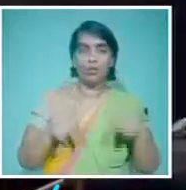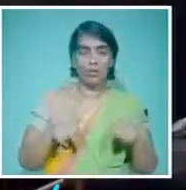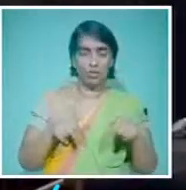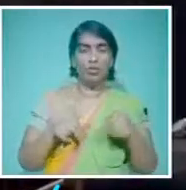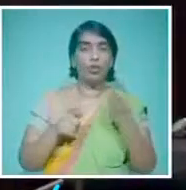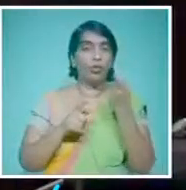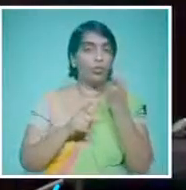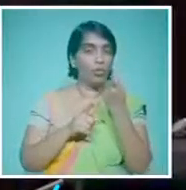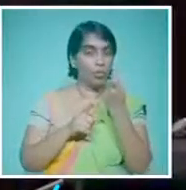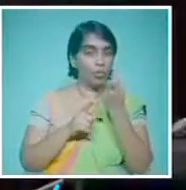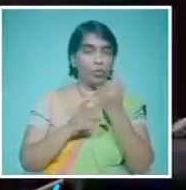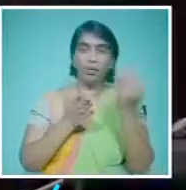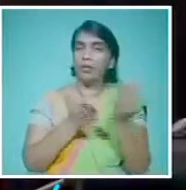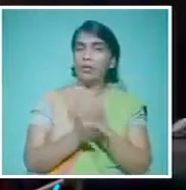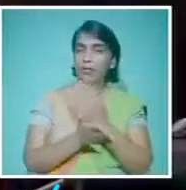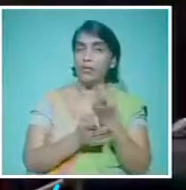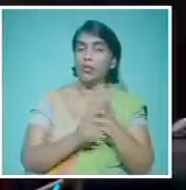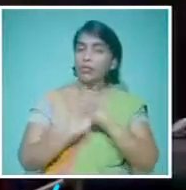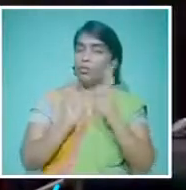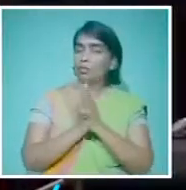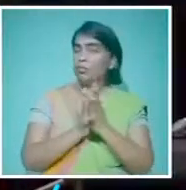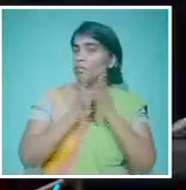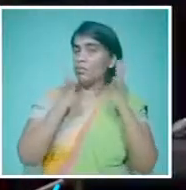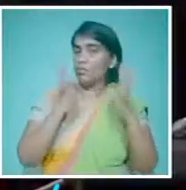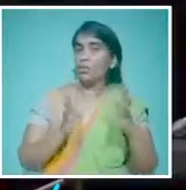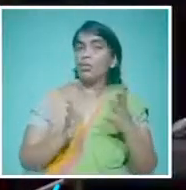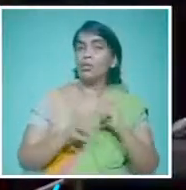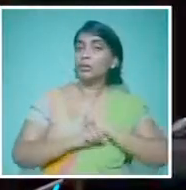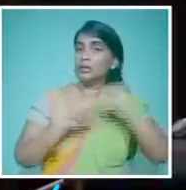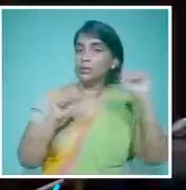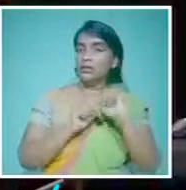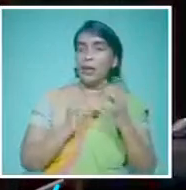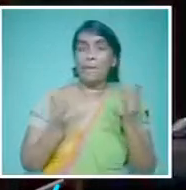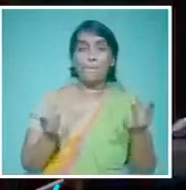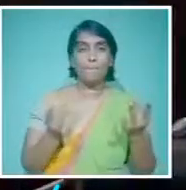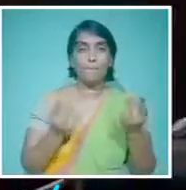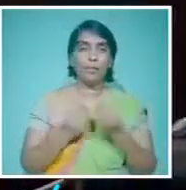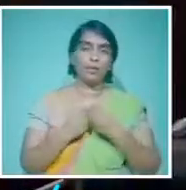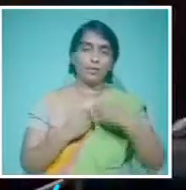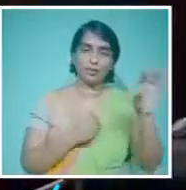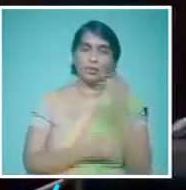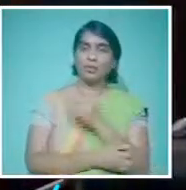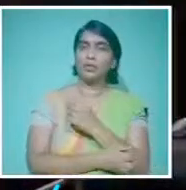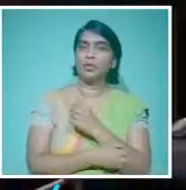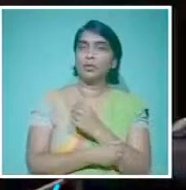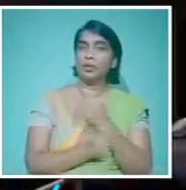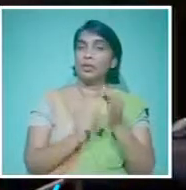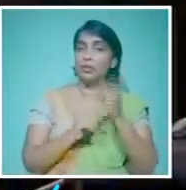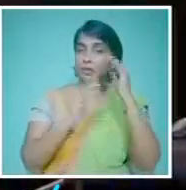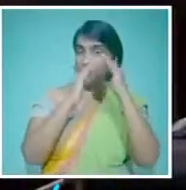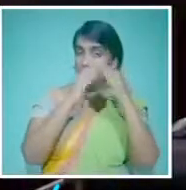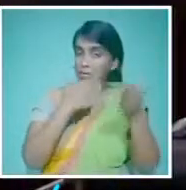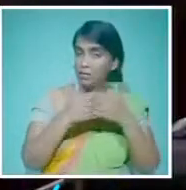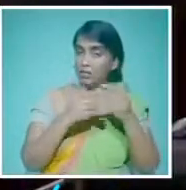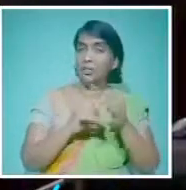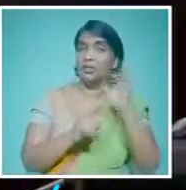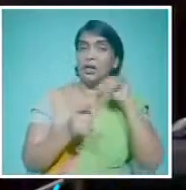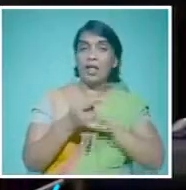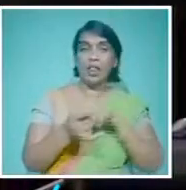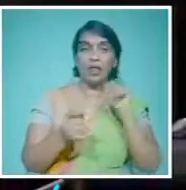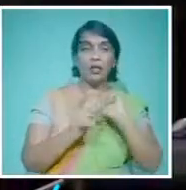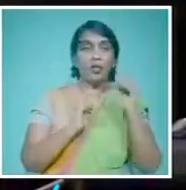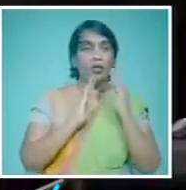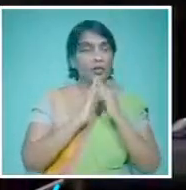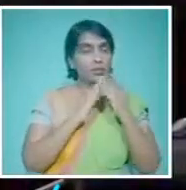මේ මුදල් ටික වෙන් කළ තියෙන මුදල් වලින් වැඩි බහුතරයක් අරගලයට පින් සිද්ධ වෙන්න යනවා ජනාධිපති මන්දිරය හදන්න ජනාධිපති ලේකම්